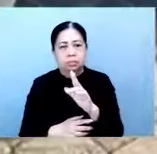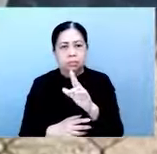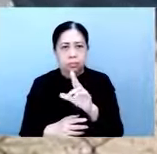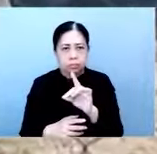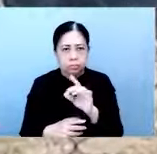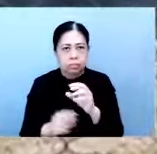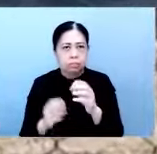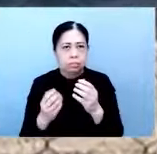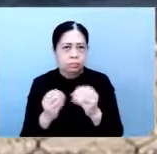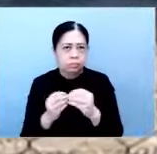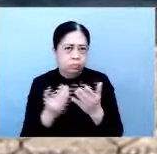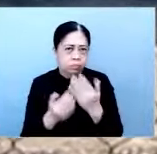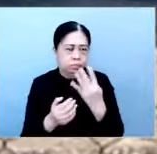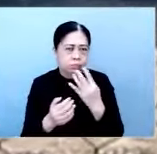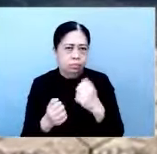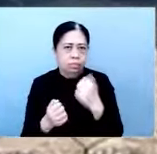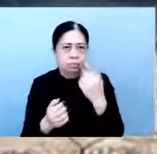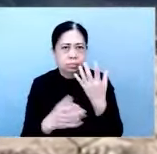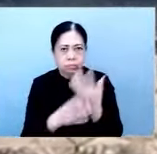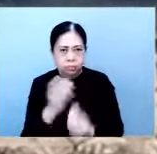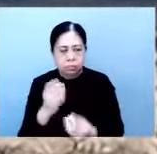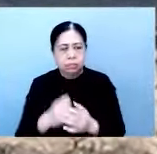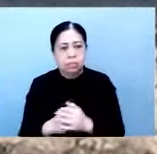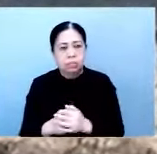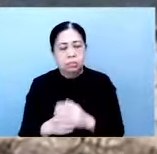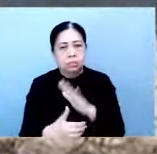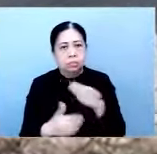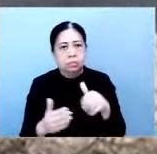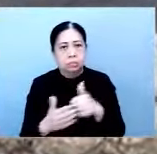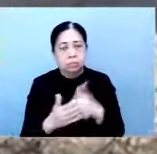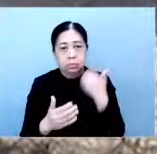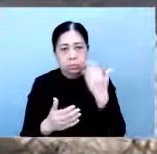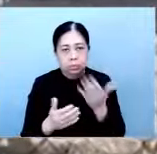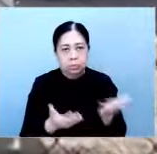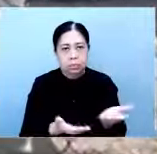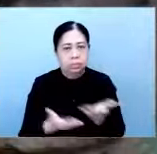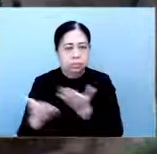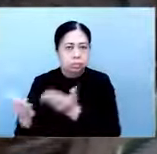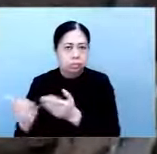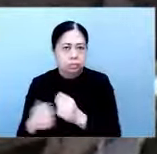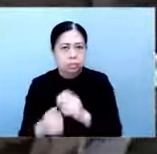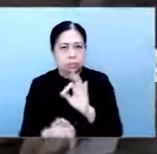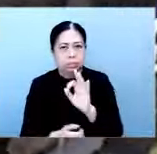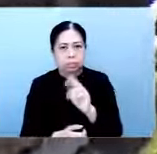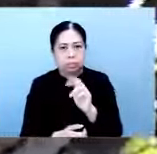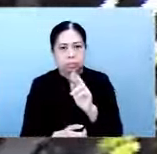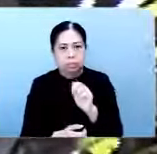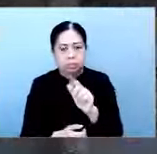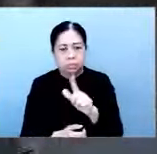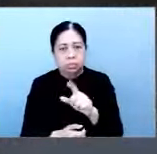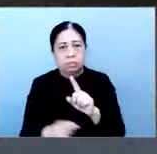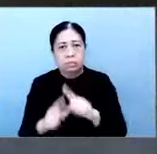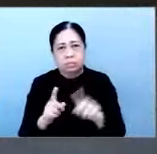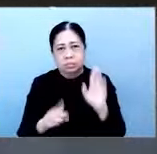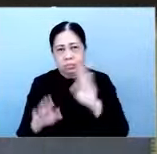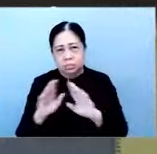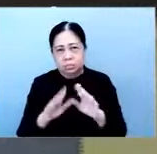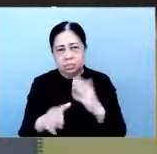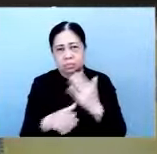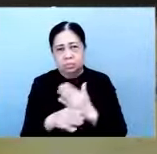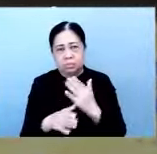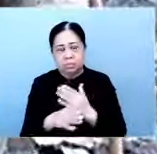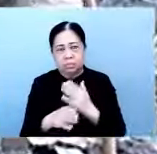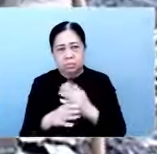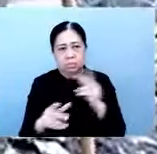nawawala. Lahat ng mga nakukuwang bangkay, dinidiretso sa punerarya sa bayan ng Mawab. Ang problema, perwisyo na raw sa